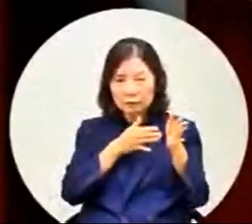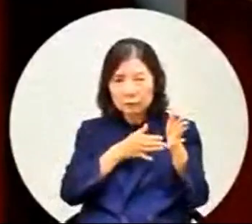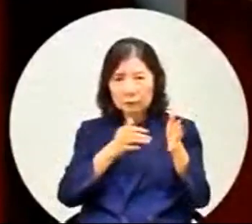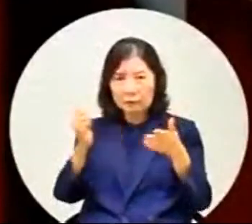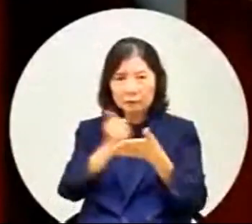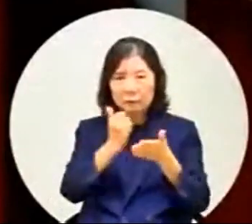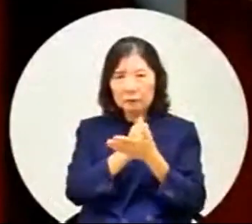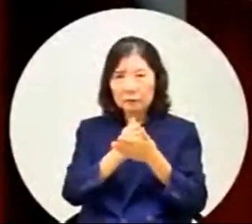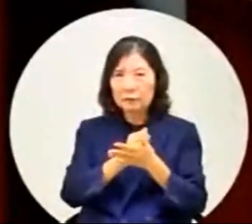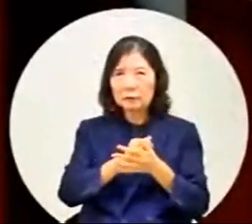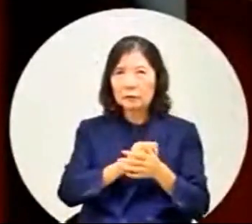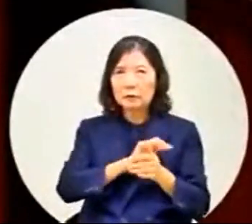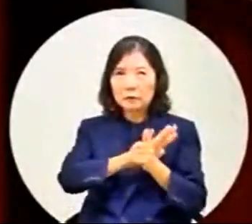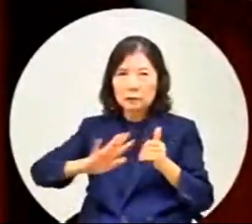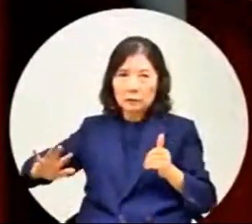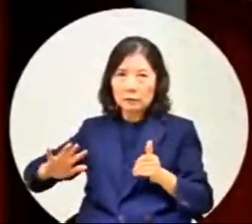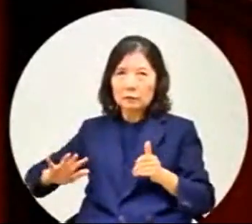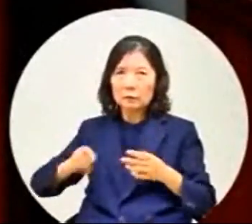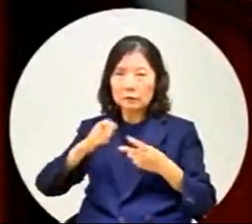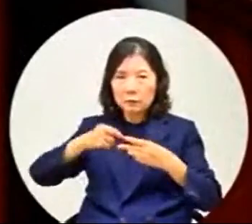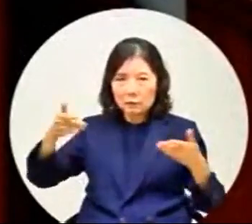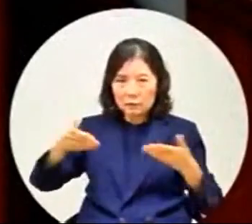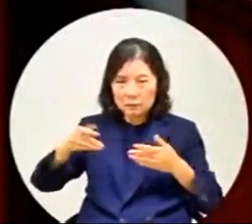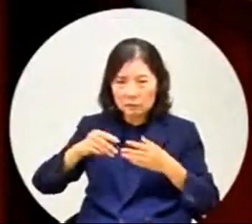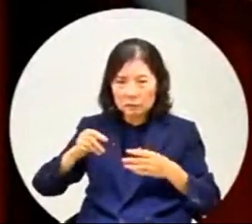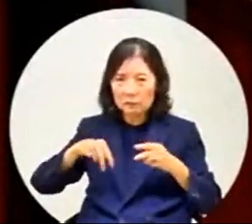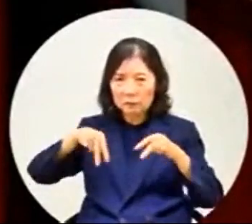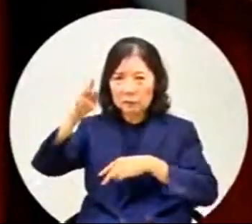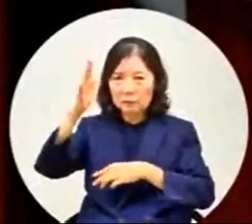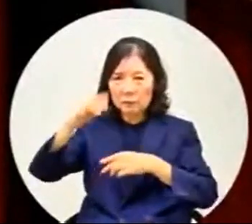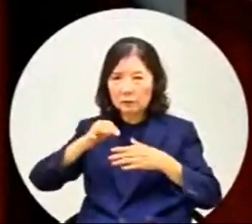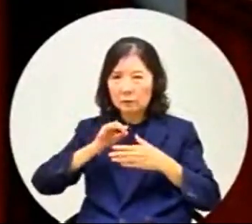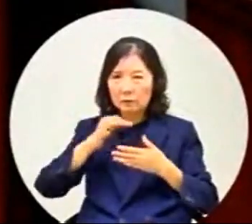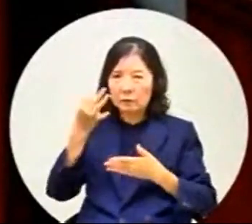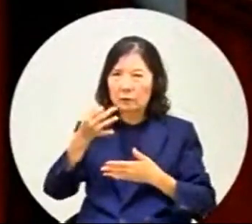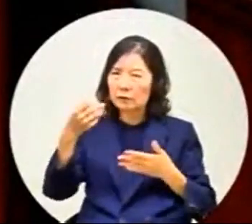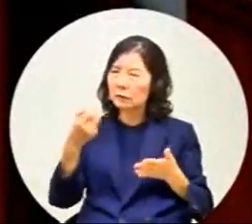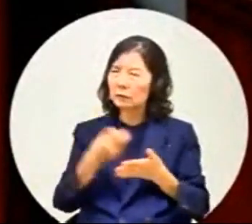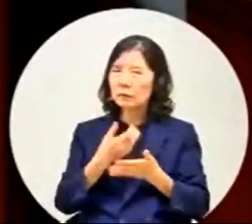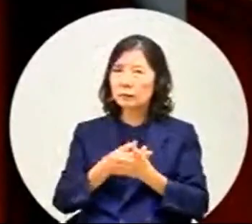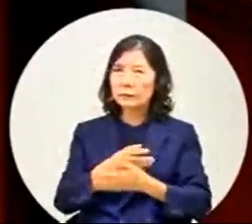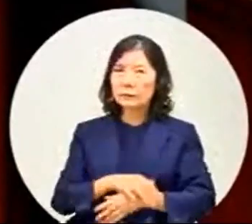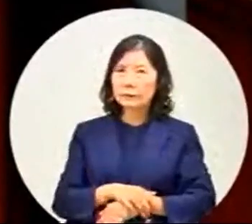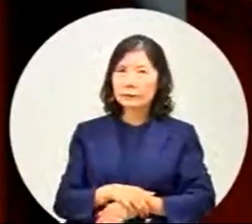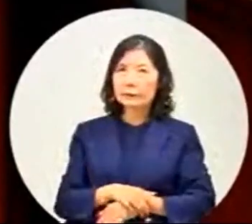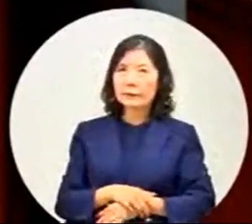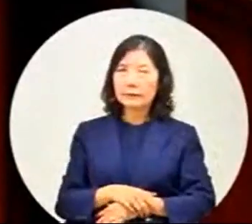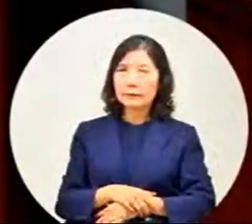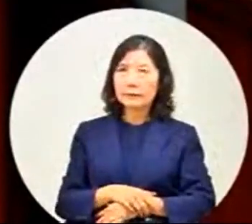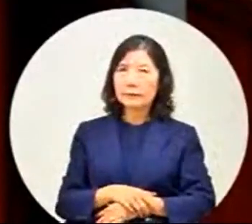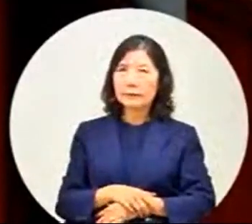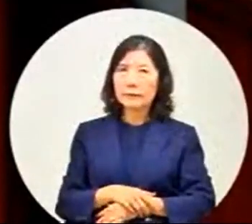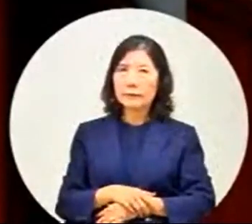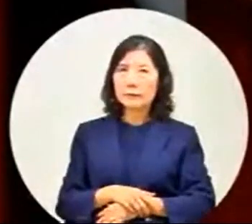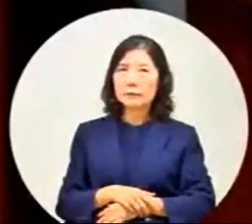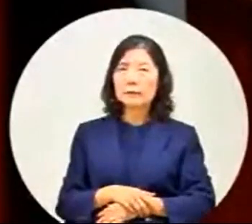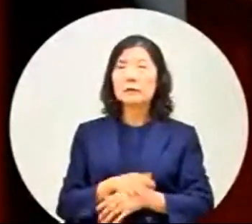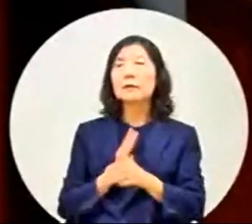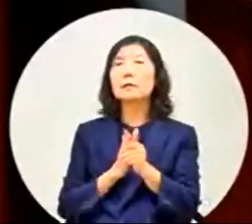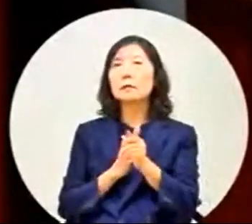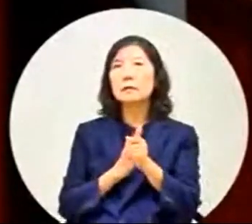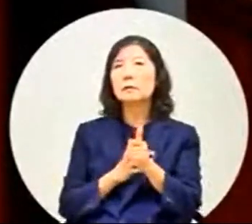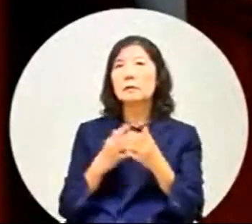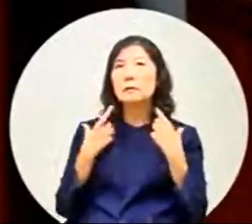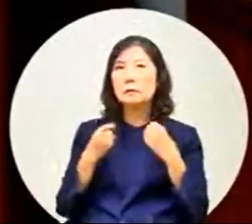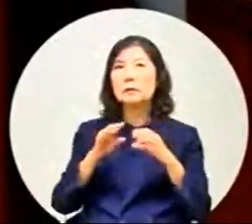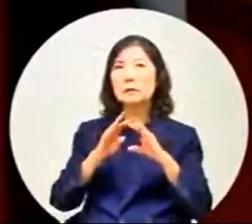致其他的这些工程行政费等等反而是不足的。好，那么请问你原本的